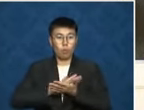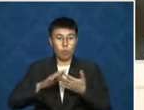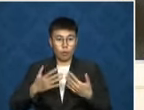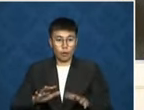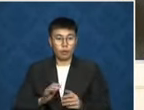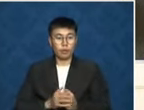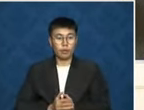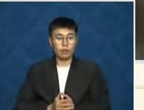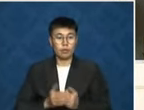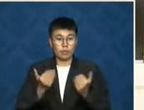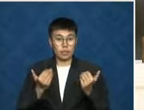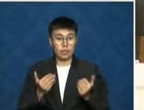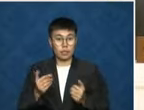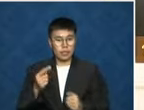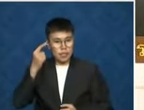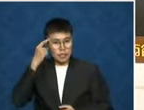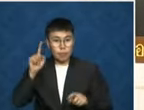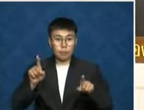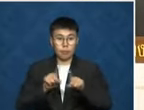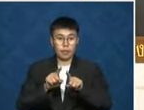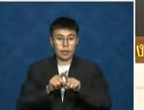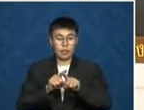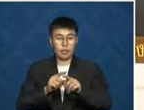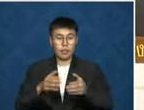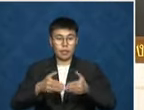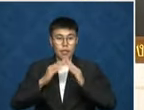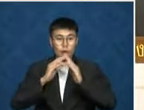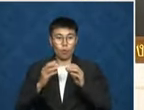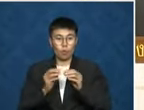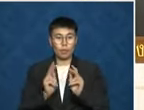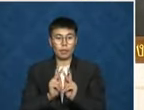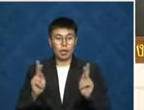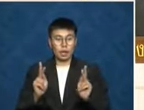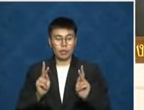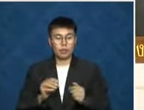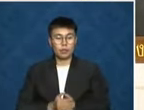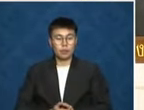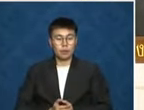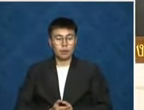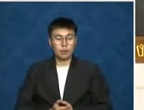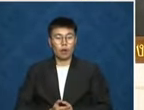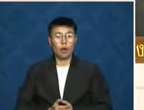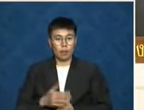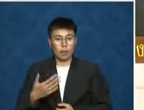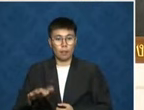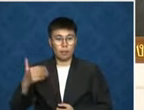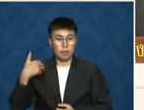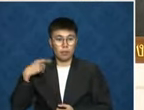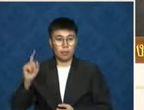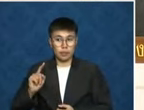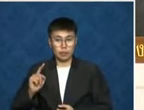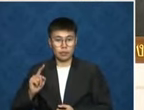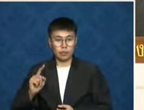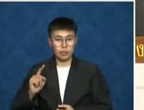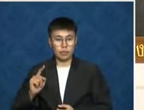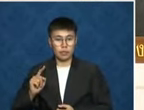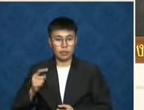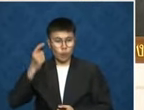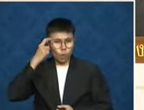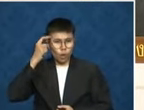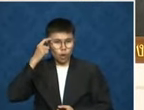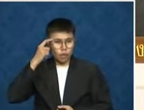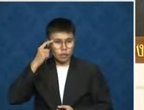แล้วก็ดูเหมือนมีความคิดเห็นที่ตรงกันในการตั้งกรรมธิการวิสามัญนะครับแล้วก็แต่ว่าคิดว่า